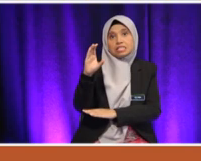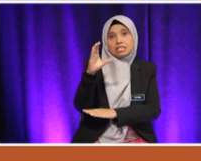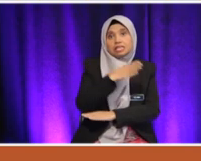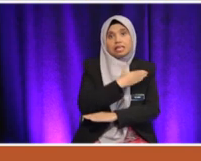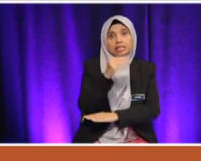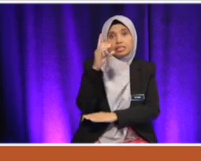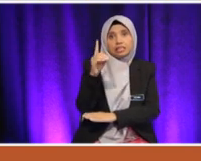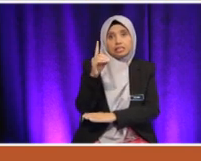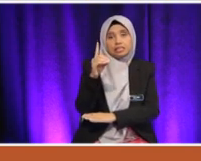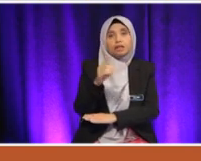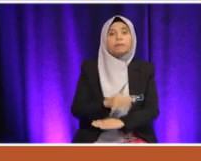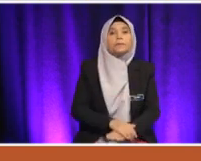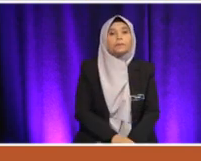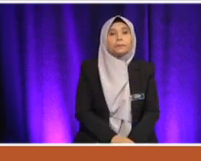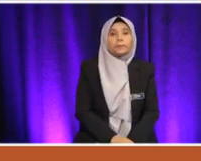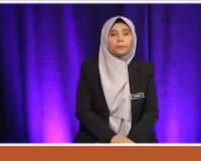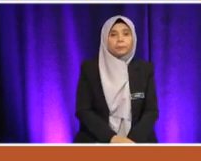fisika psikologi